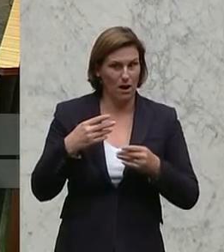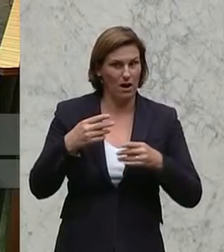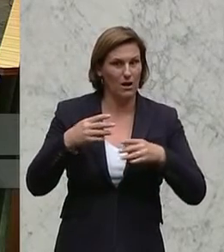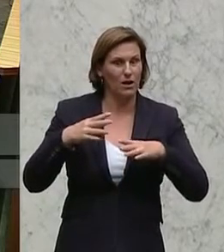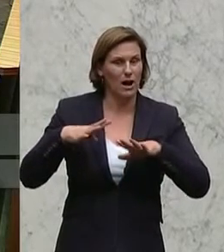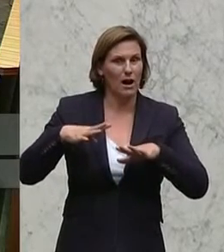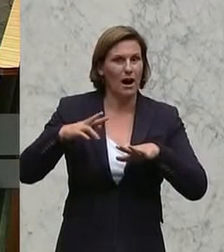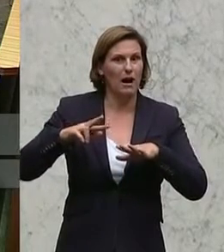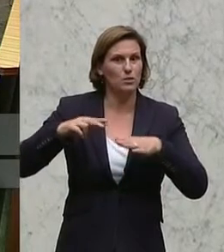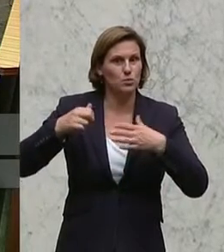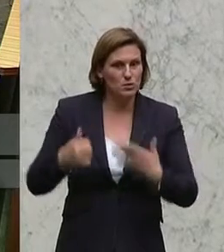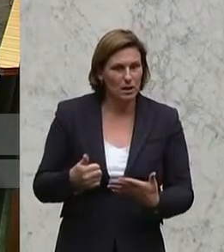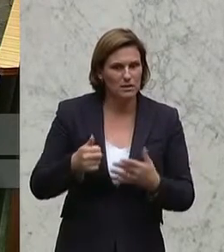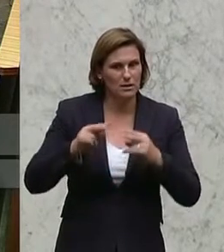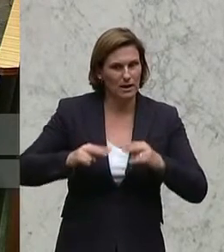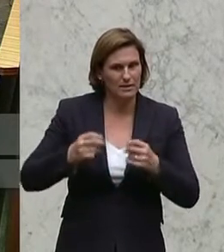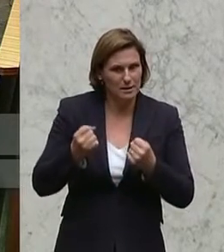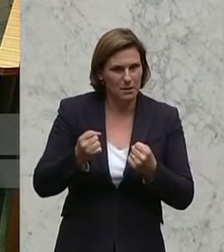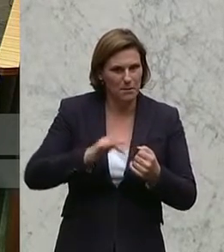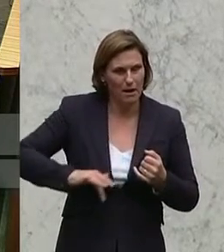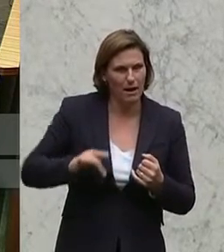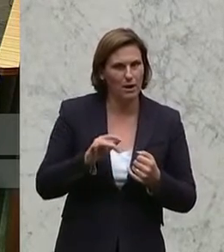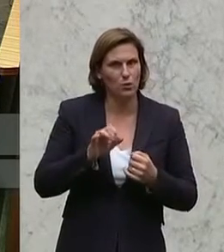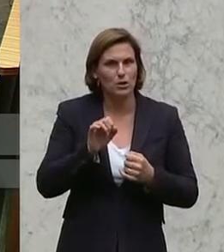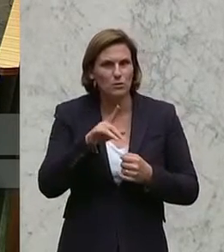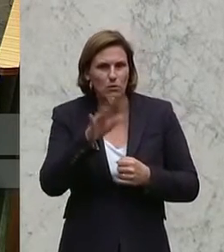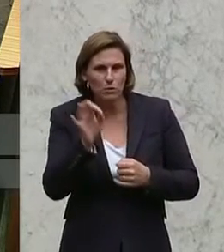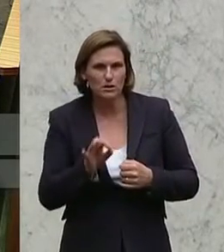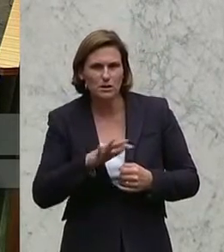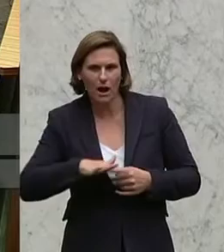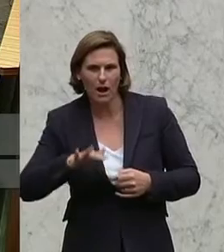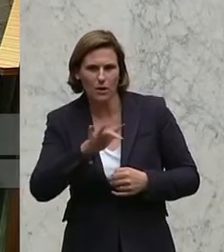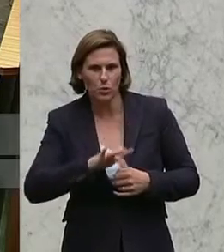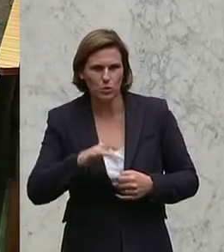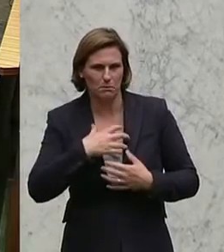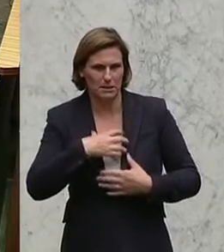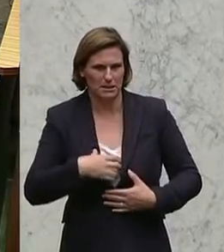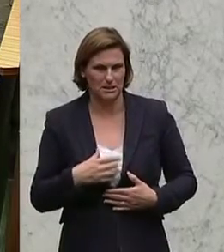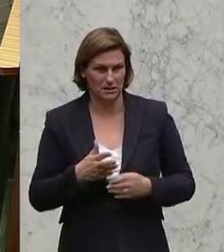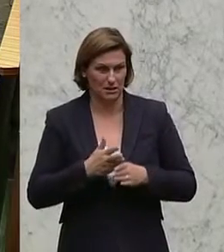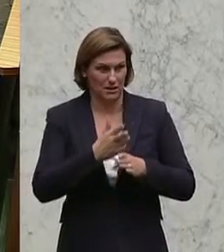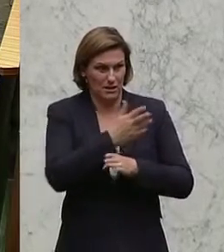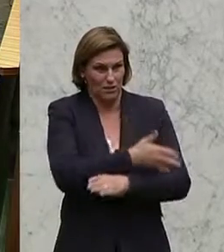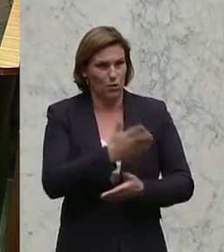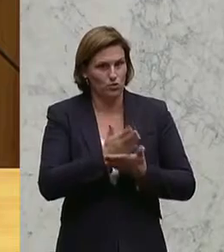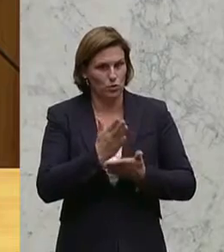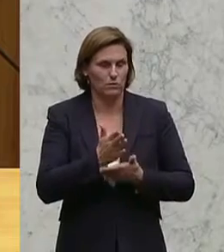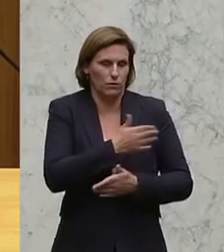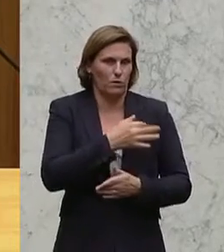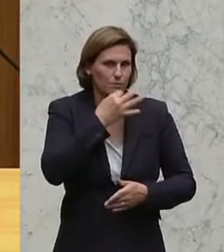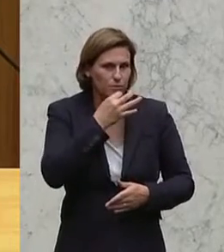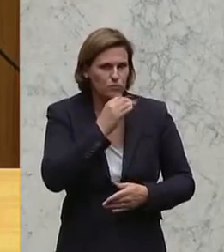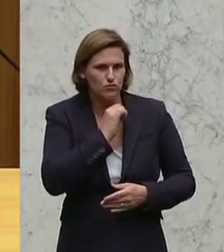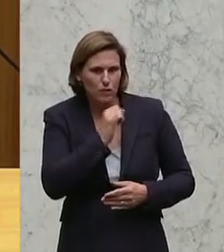im rechtssicheren Bereich nur 12% aller Grundstücke. Die anderen Vorteile hat der Vorredner schon angesprochen: